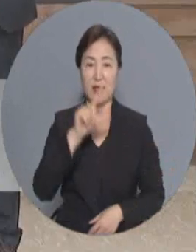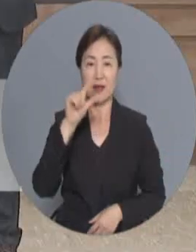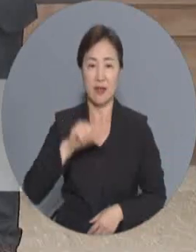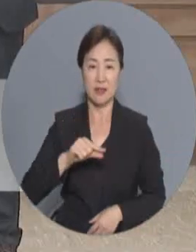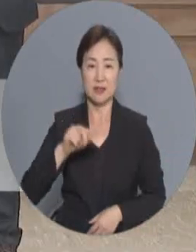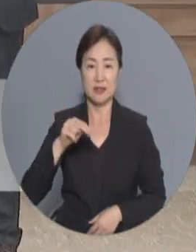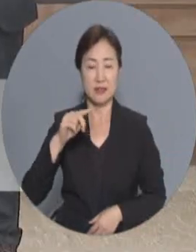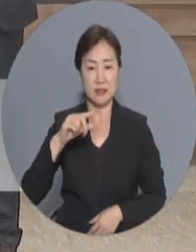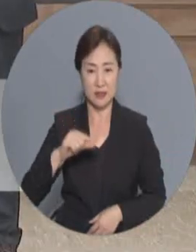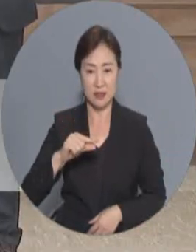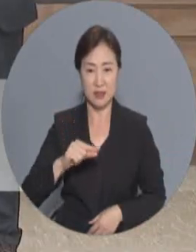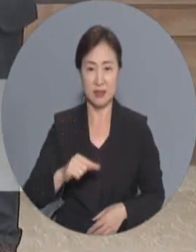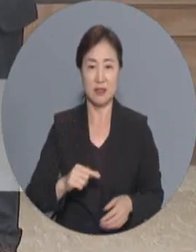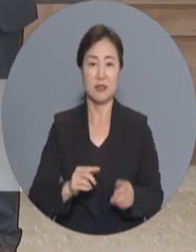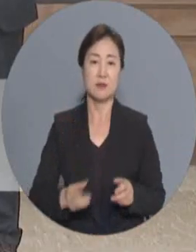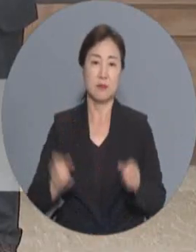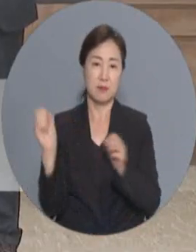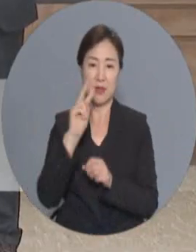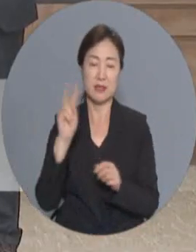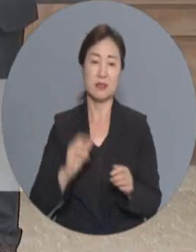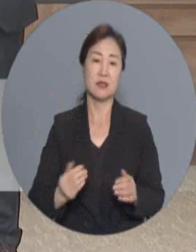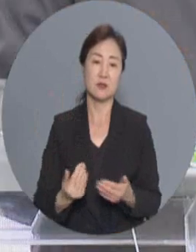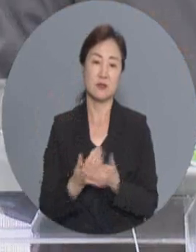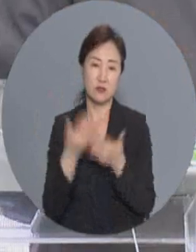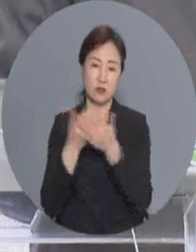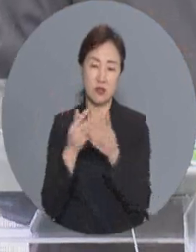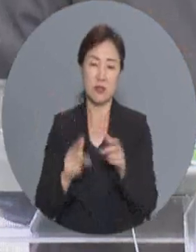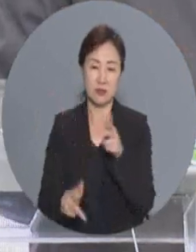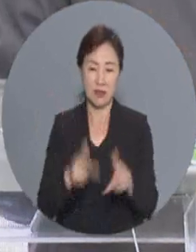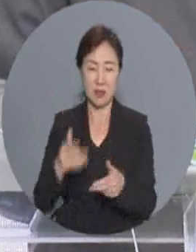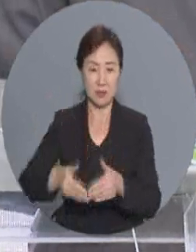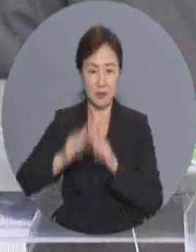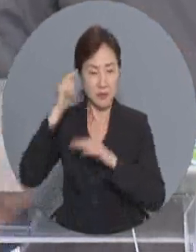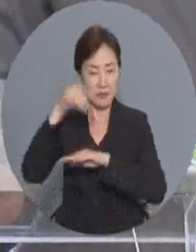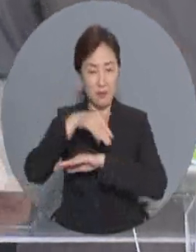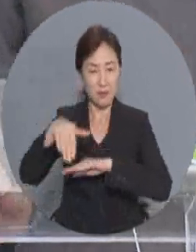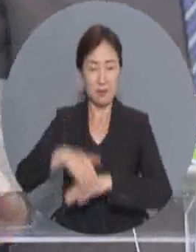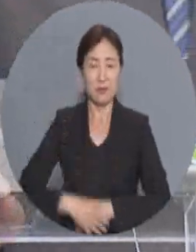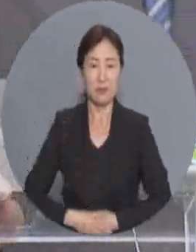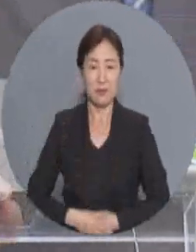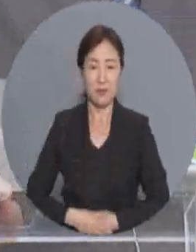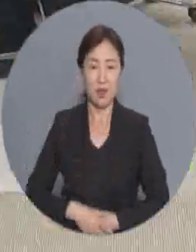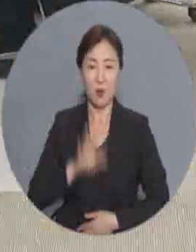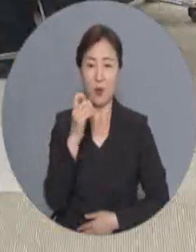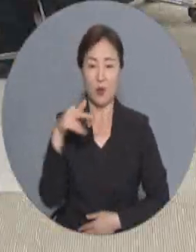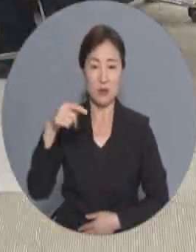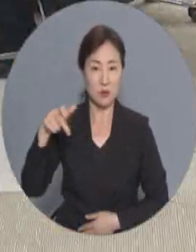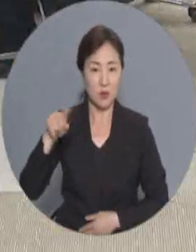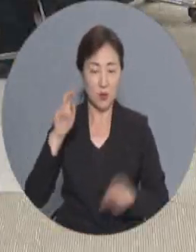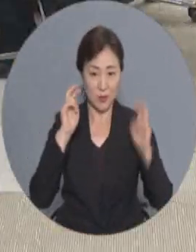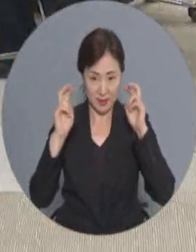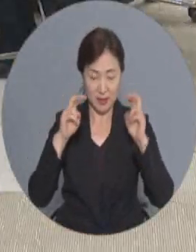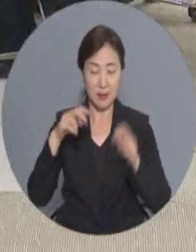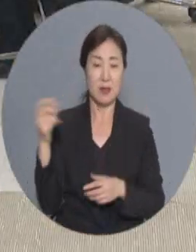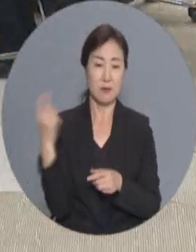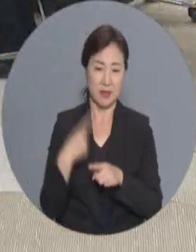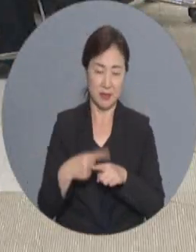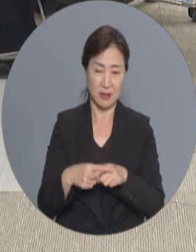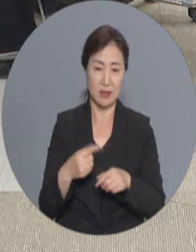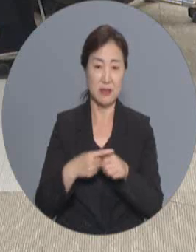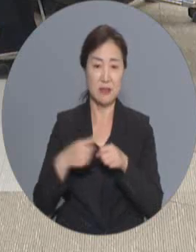열병합 발전 설비 시설 투자 사업을 추진하기로 했습니다 이와 함께 포스코 중타이 에어 솔루션도 내년